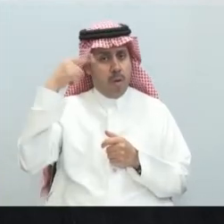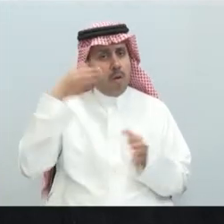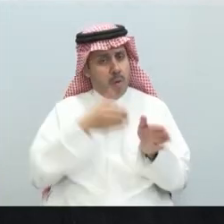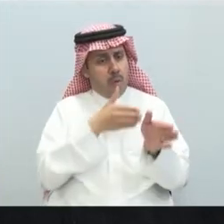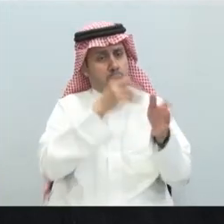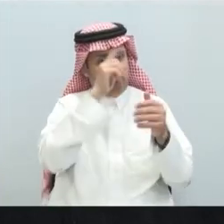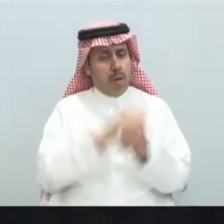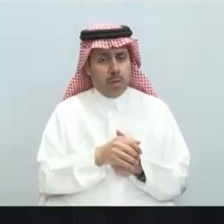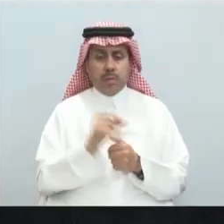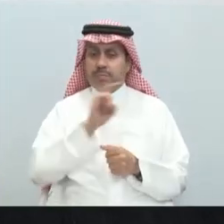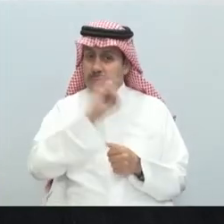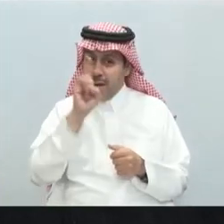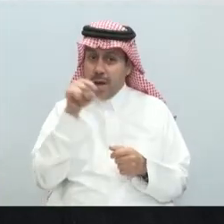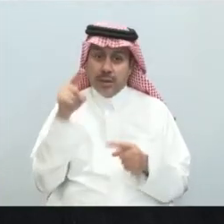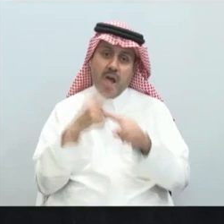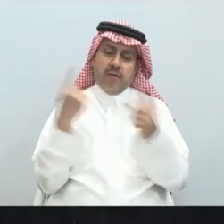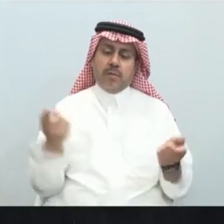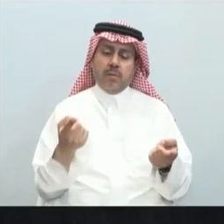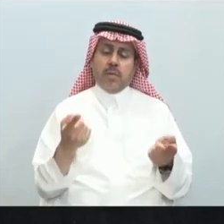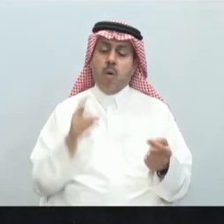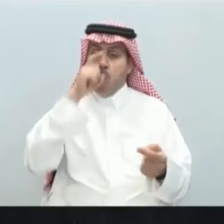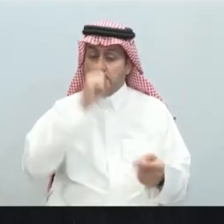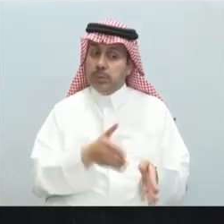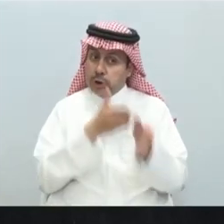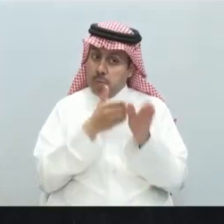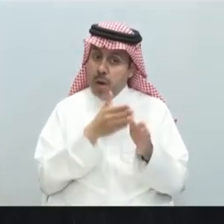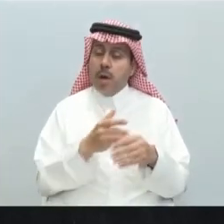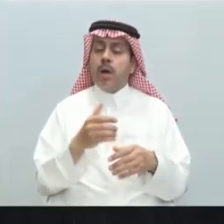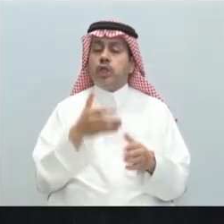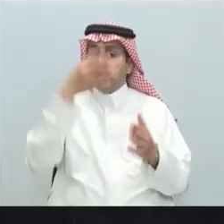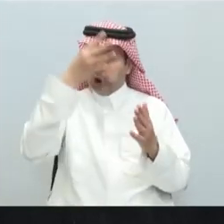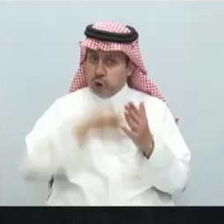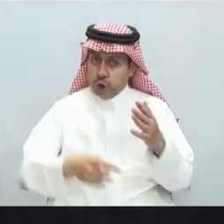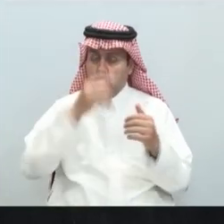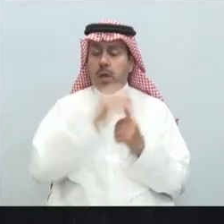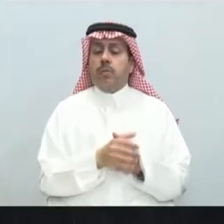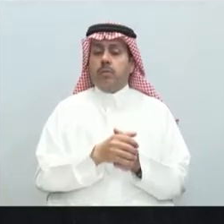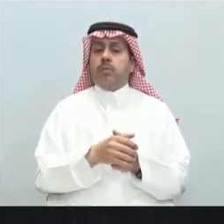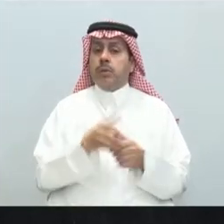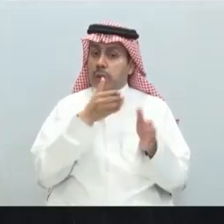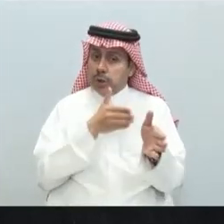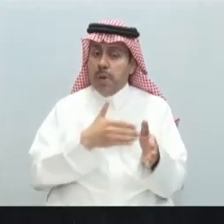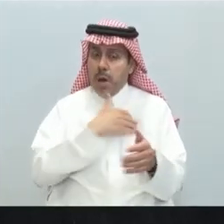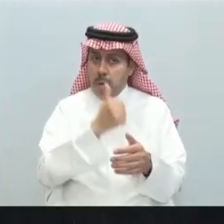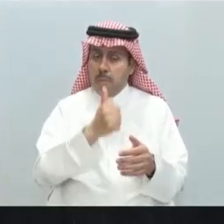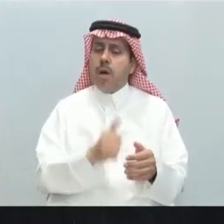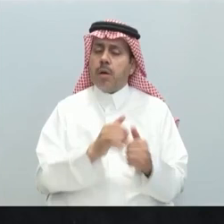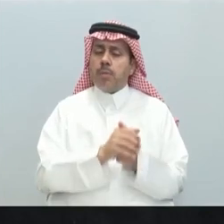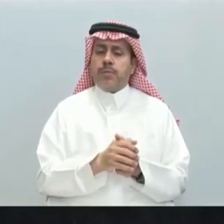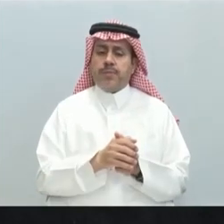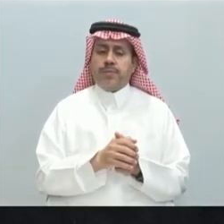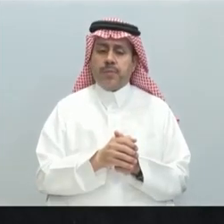لذلك الحذر من ذلك وهذا انما يكون من المرء عندما يرد الحق فاذا رد الحق